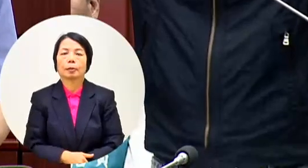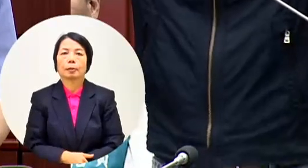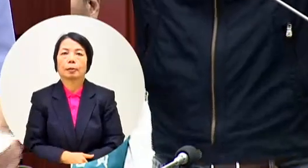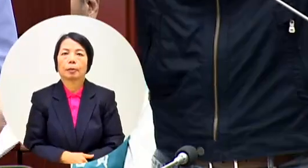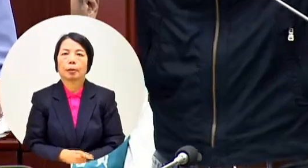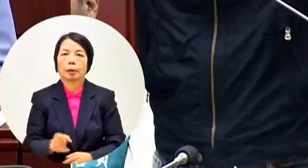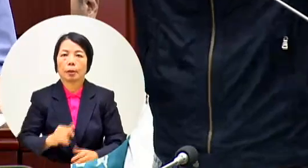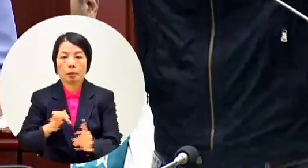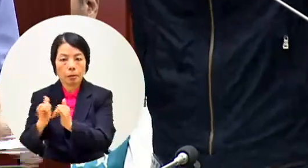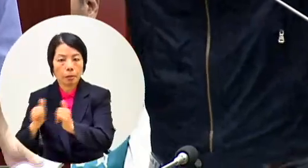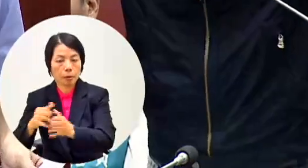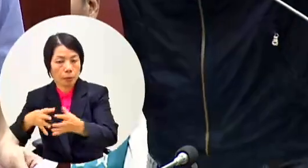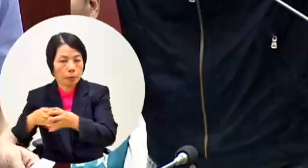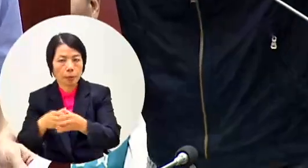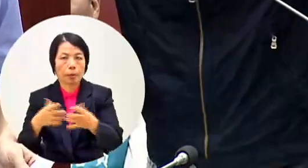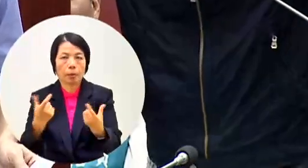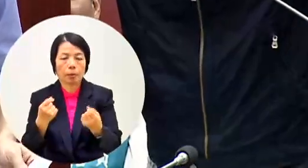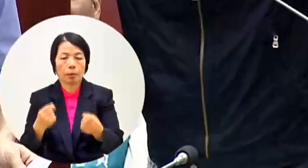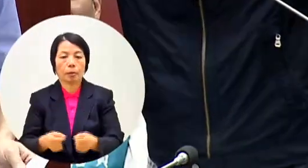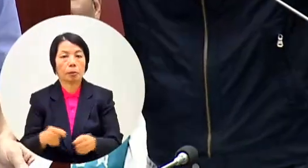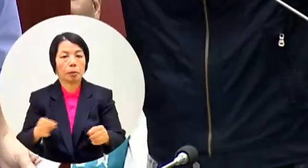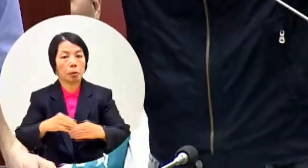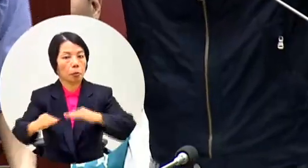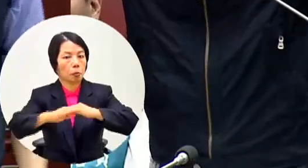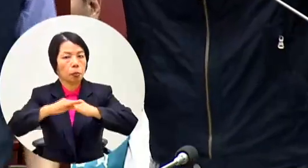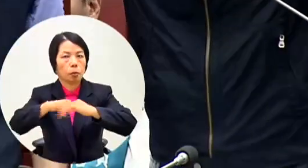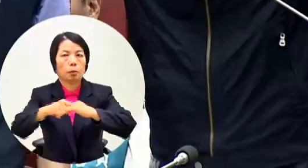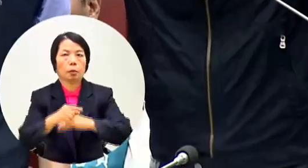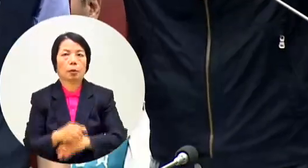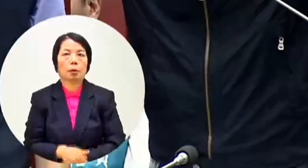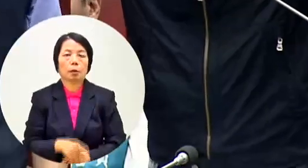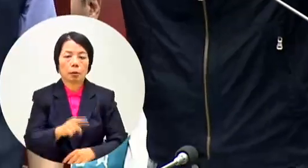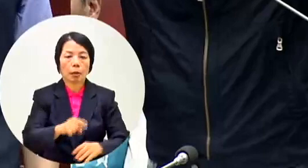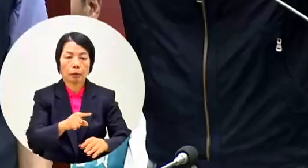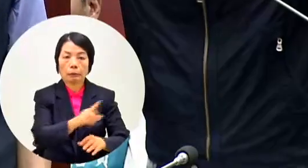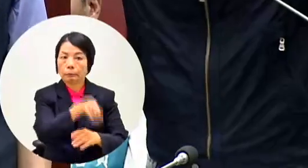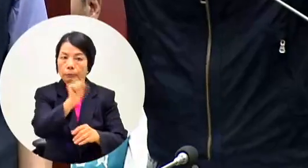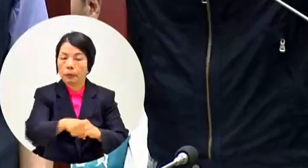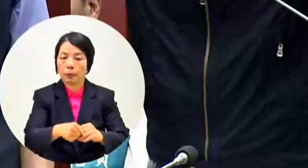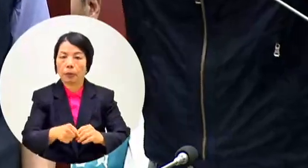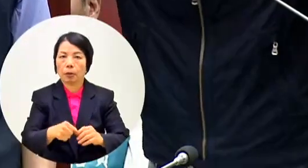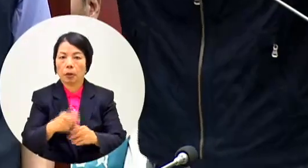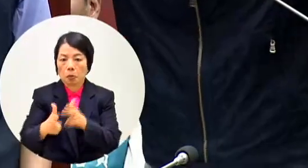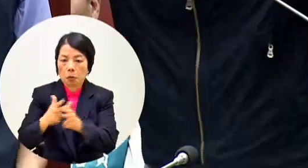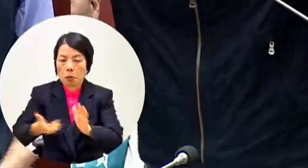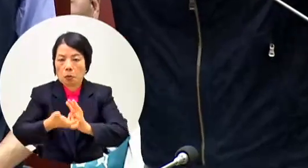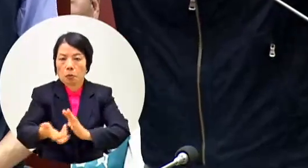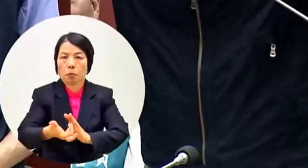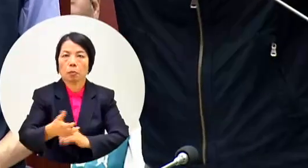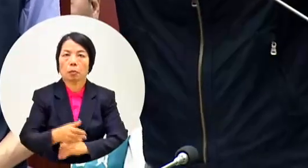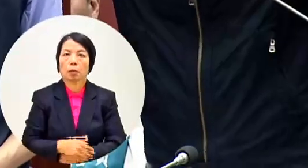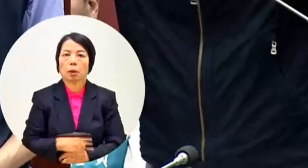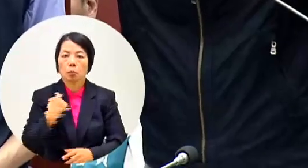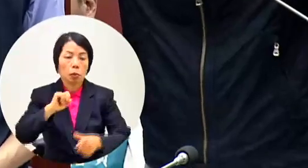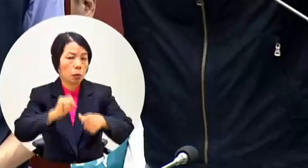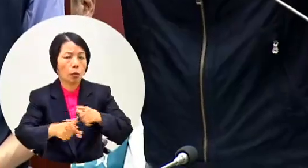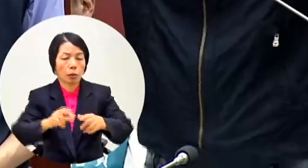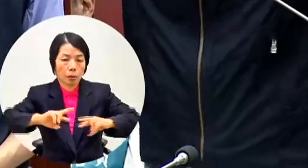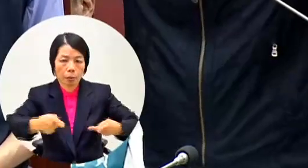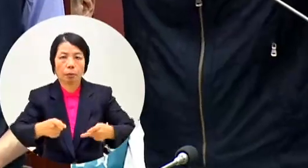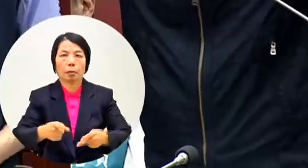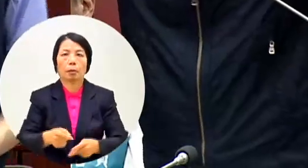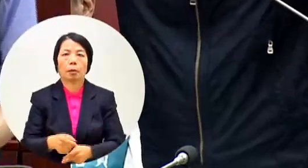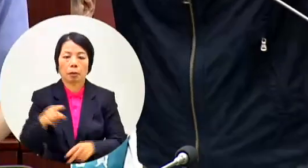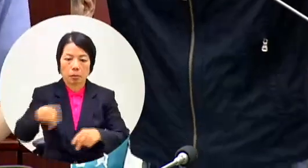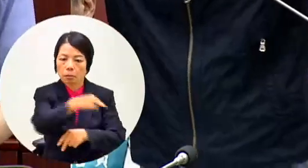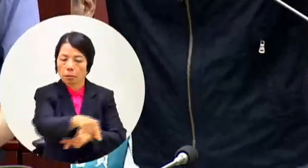的哦，因为是承诺要讲测验厂的哦。你若不来，我们讲契约袂使改，契约要改要双方拢同意，也要市民同意。是